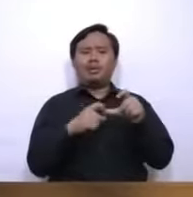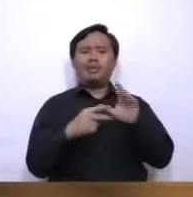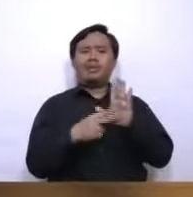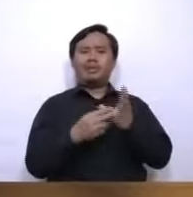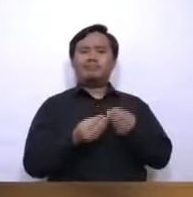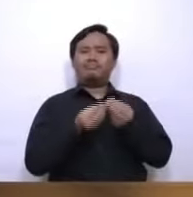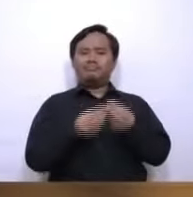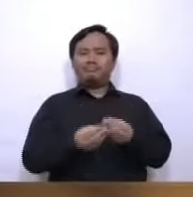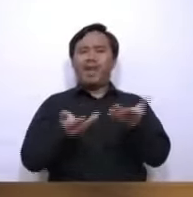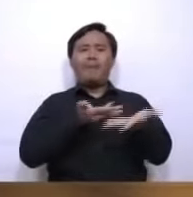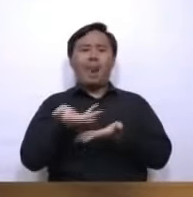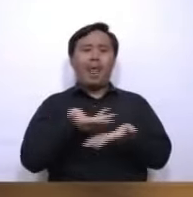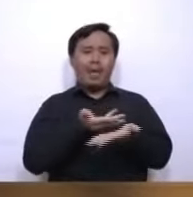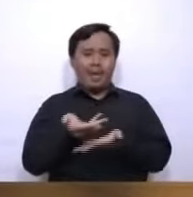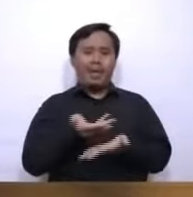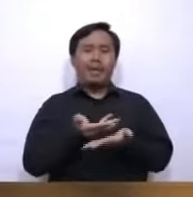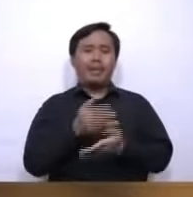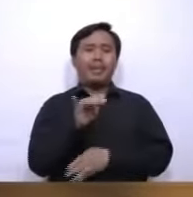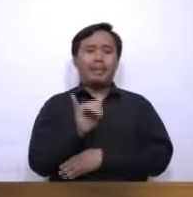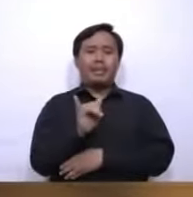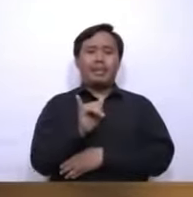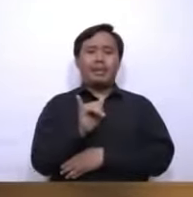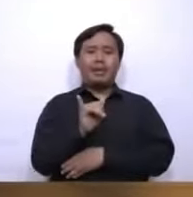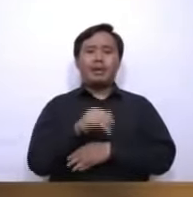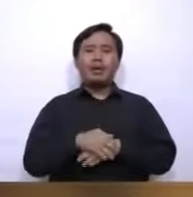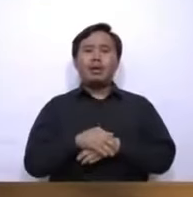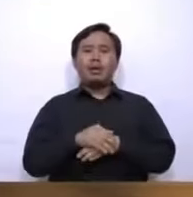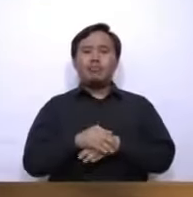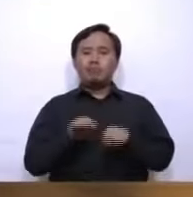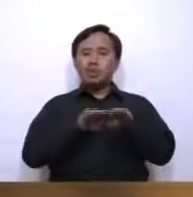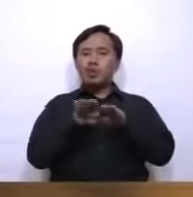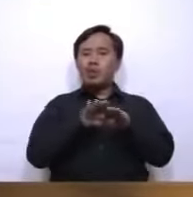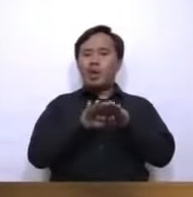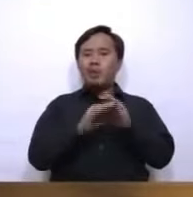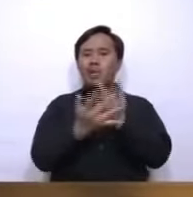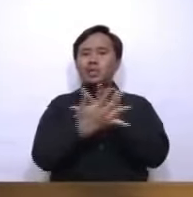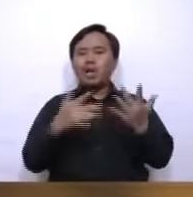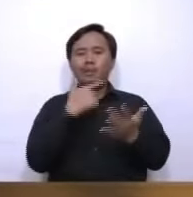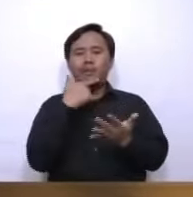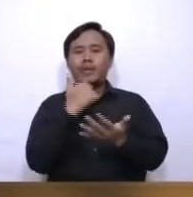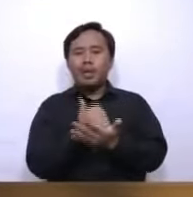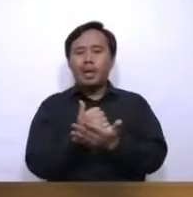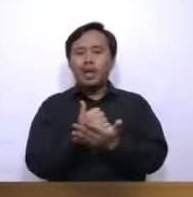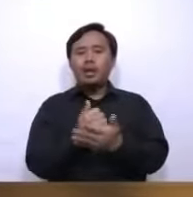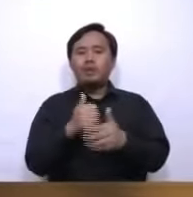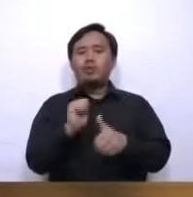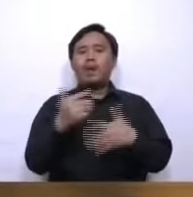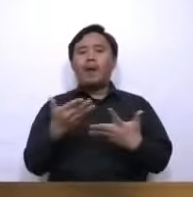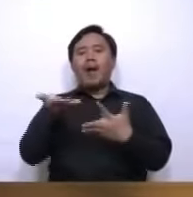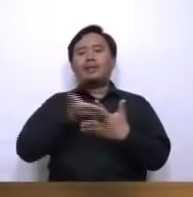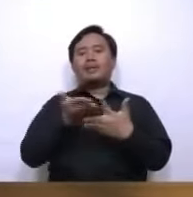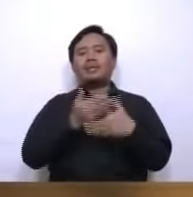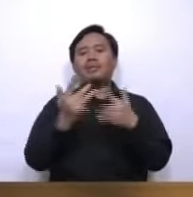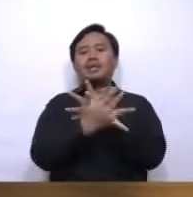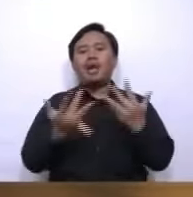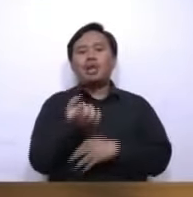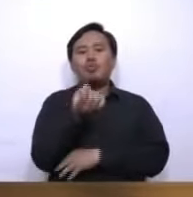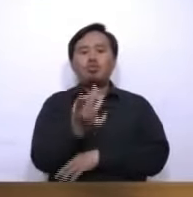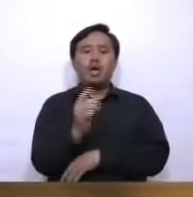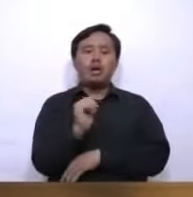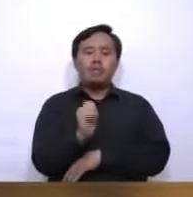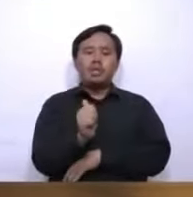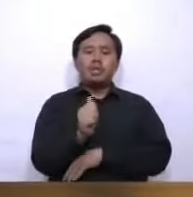sebagai pelayan, sebagai hal yang berkaitan dengan kepentingan masyarakat sehingga akses masyarakat menjadi mudah dan kesejahteraan